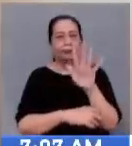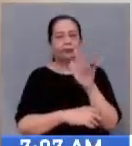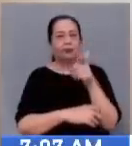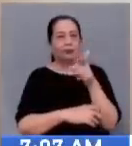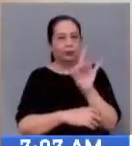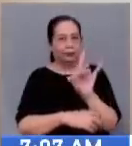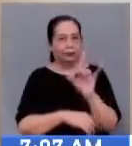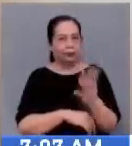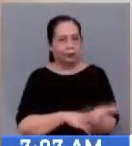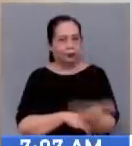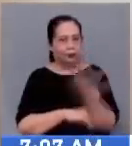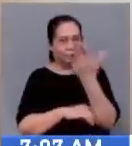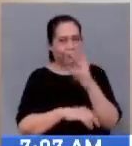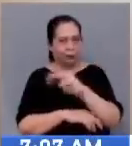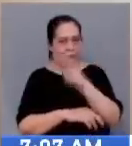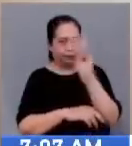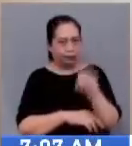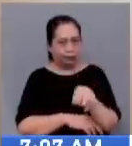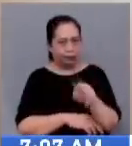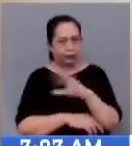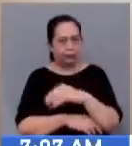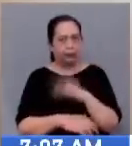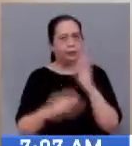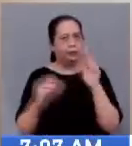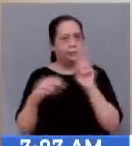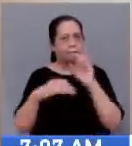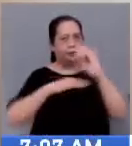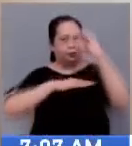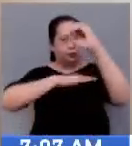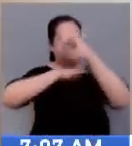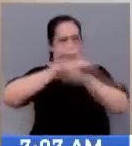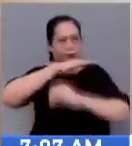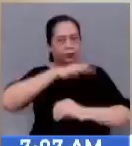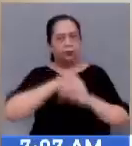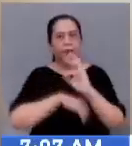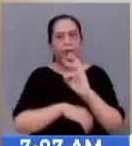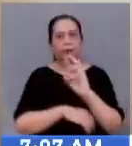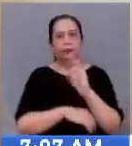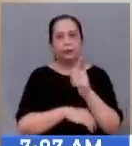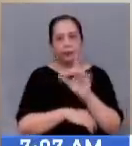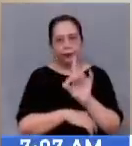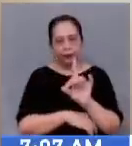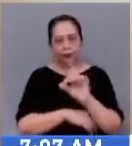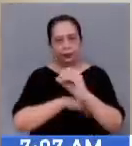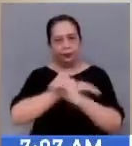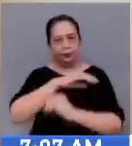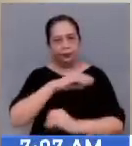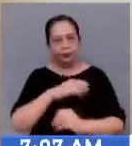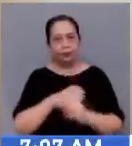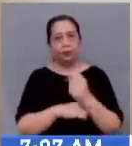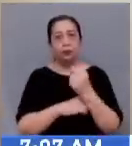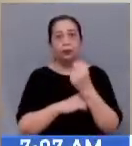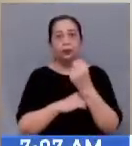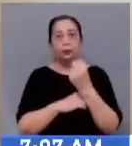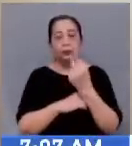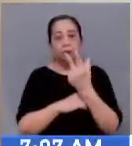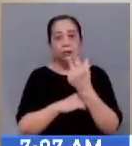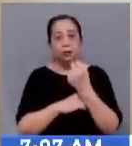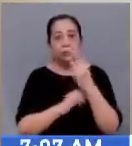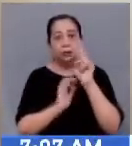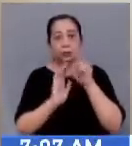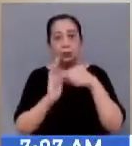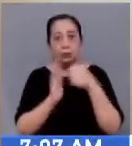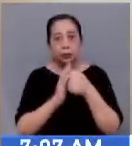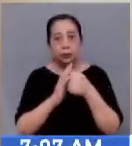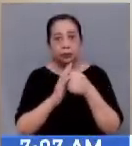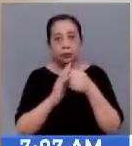sa Metro Manila yan at inaasahan na lulubog yan mamayang 6:28 ng hapon. 13 oras ang haba ng ating maghapon o daytime, mga